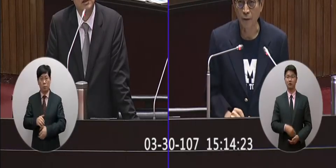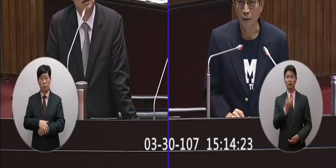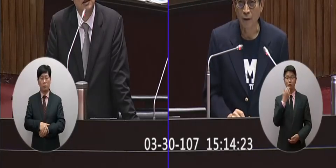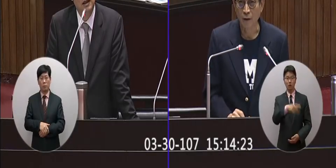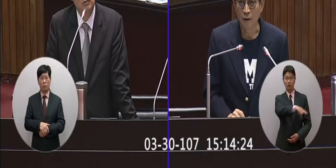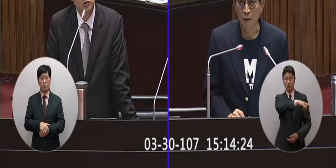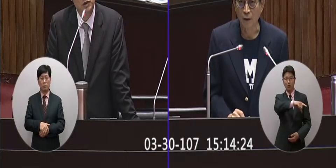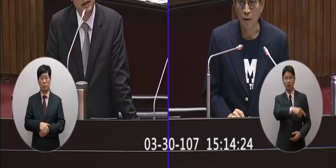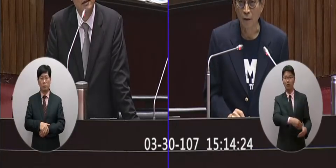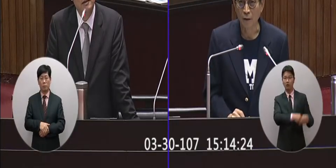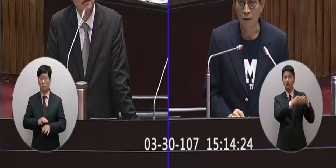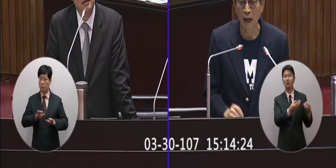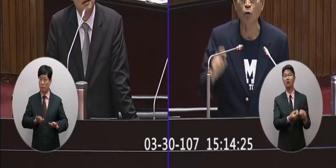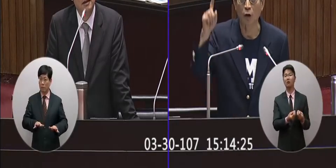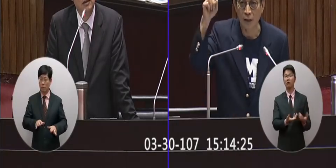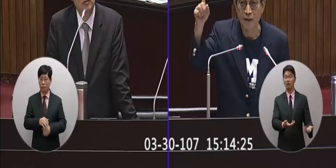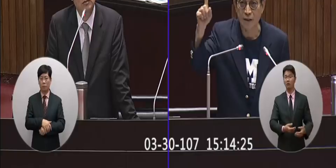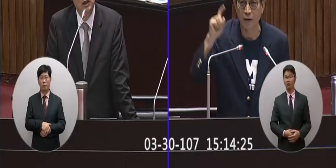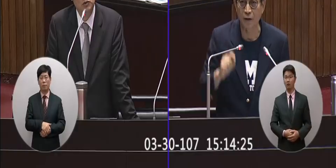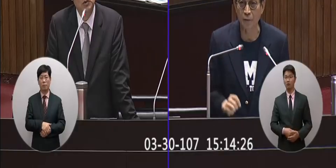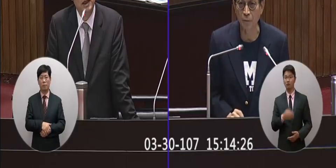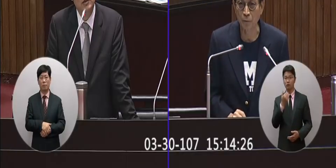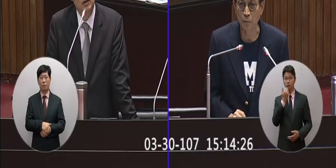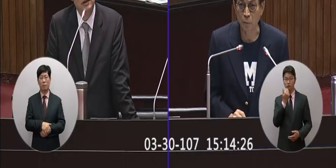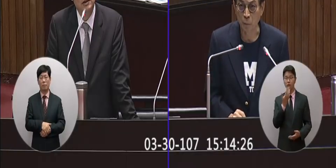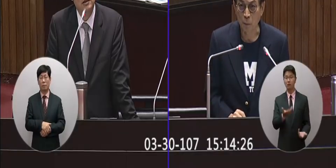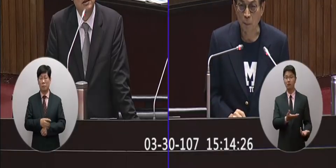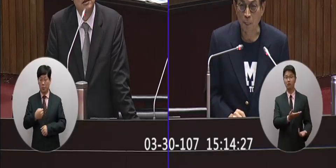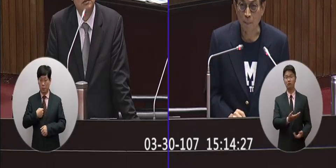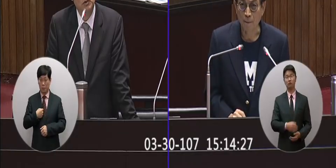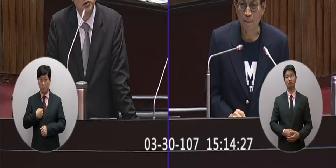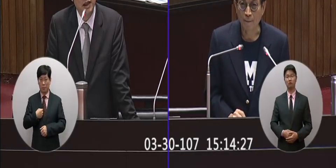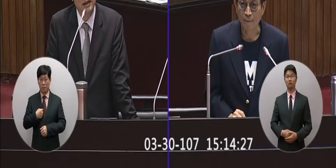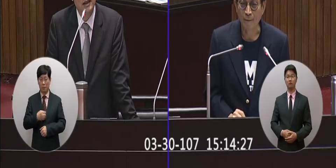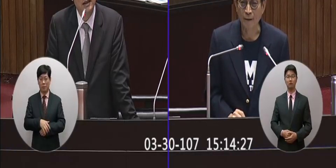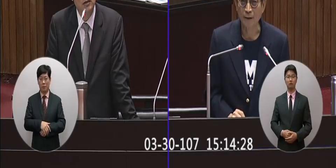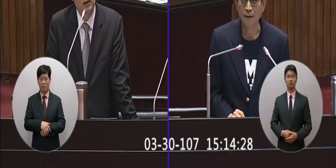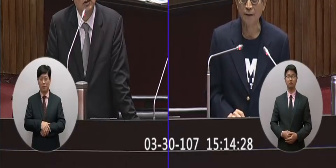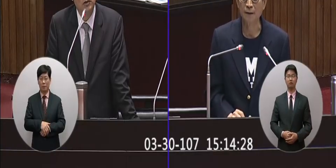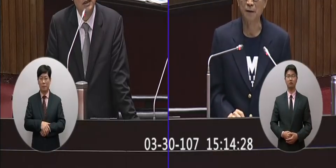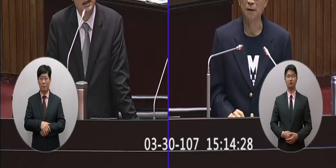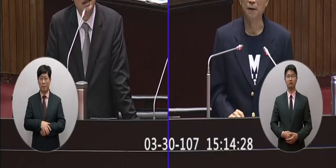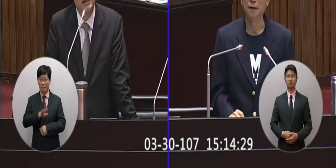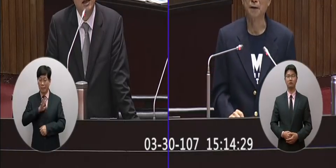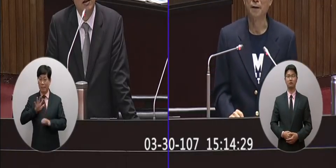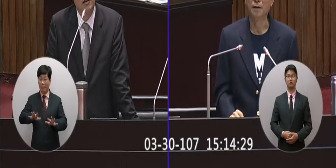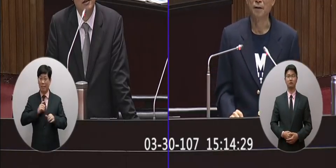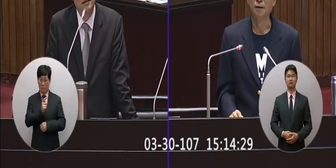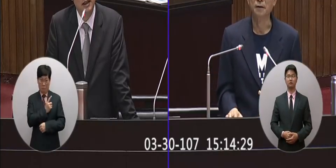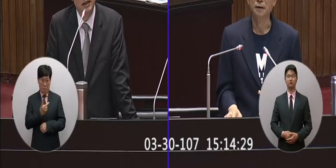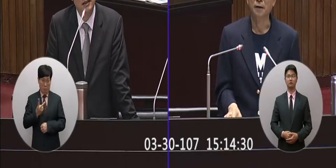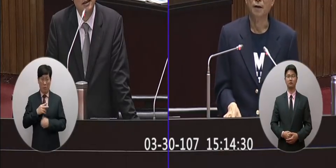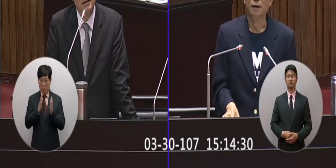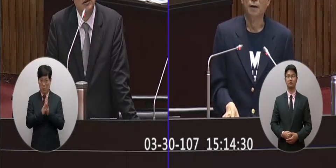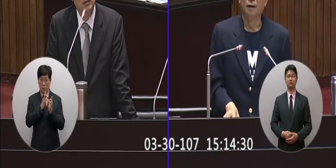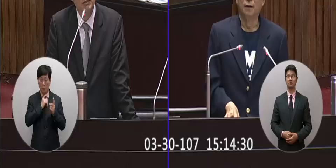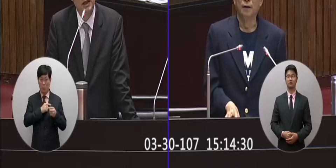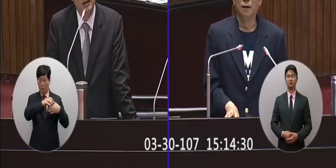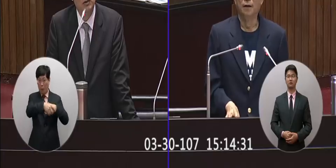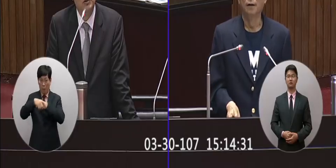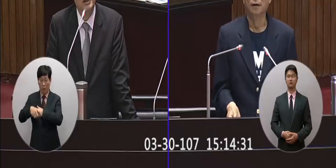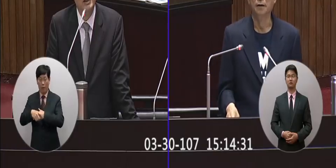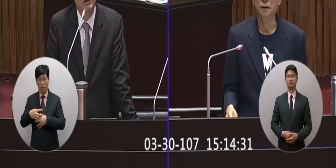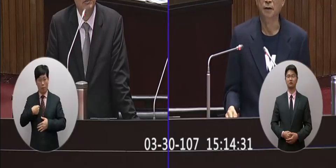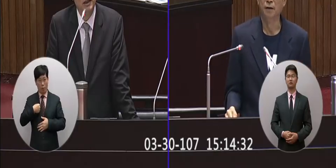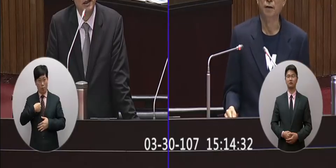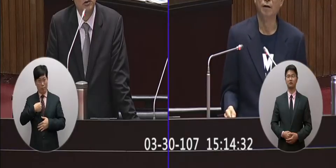交嘞？ 目前。 如果跟他建交嘞？ 目前的这个双重承认啊，等于是我们的